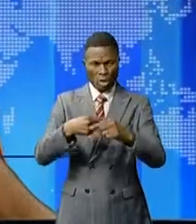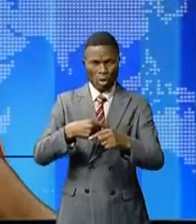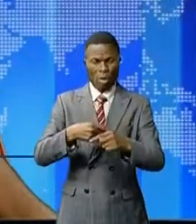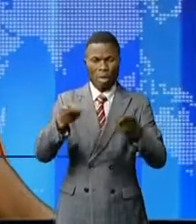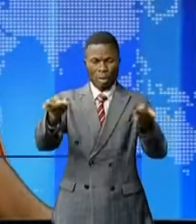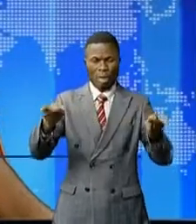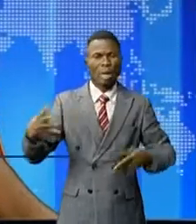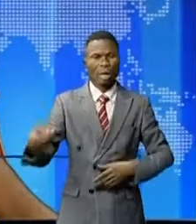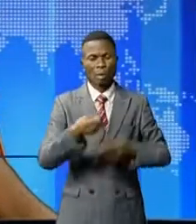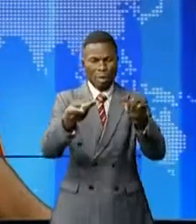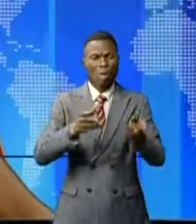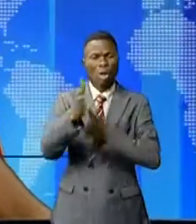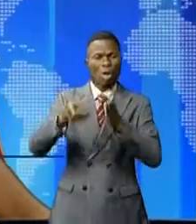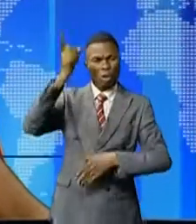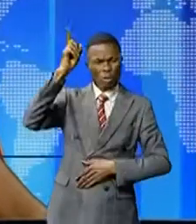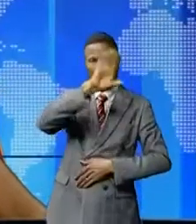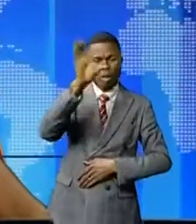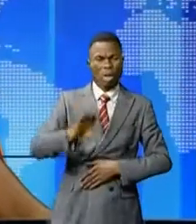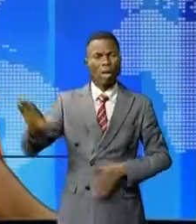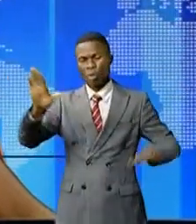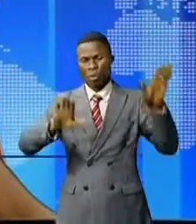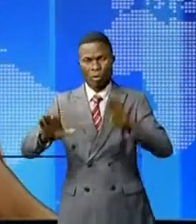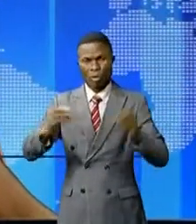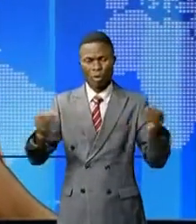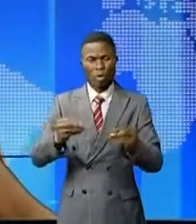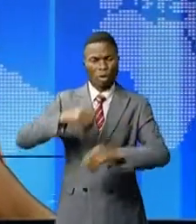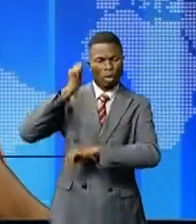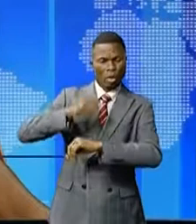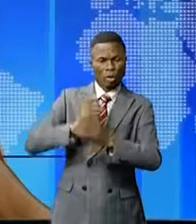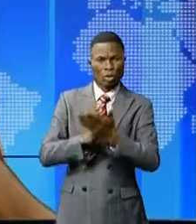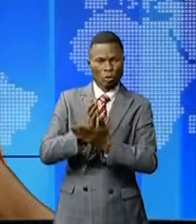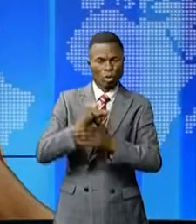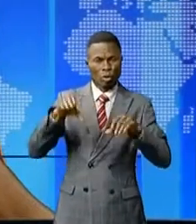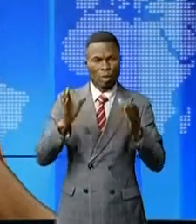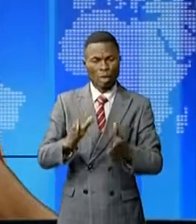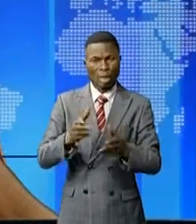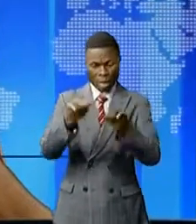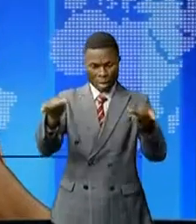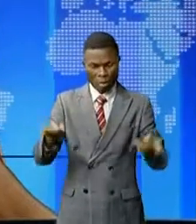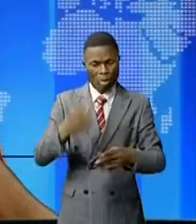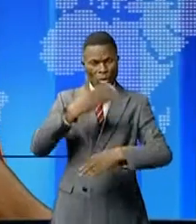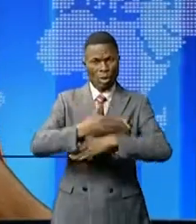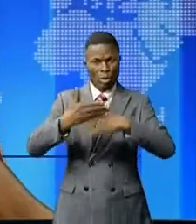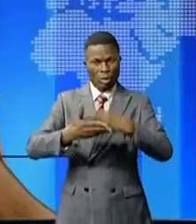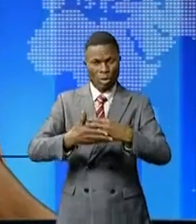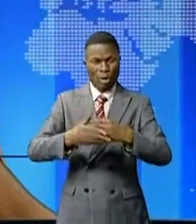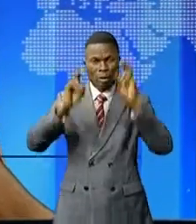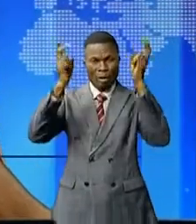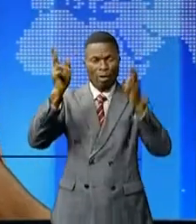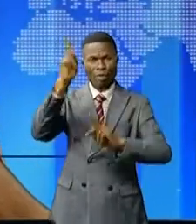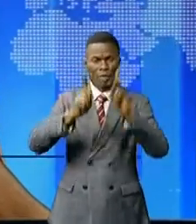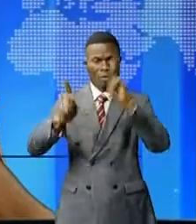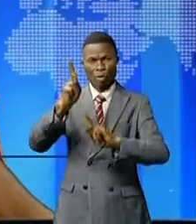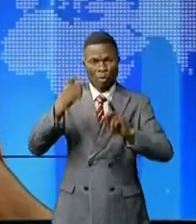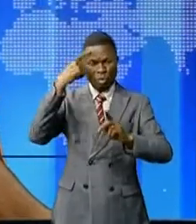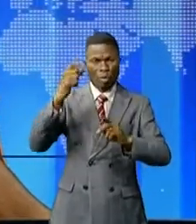terrain spolié dans la commune de Lancélé grâce à la justice congolaise. Sur ce terrain sera érigée la cité du peuple pour